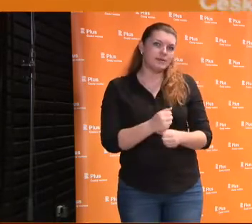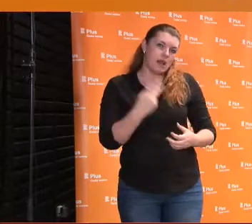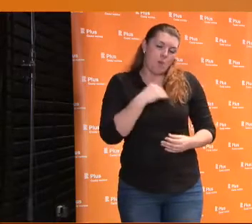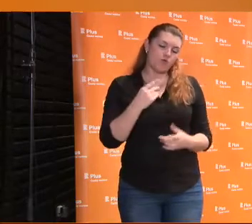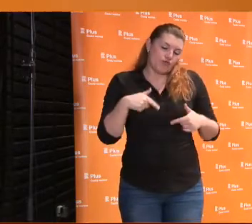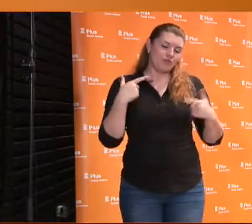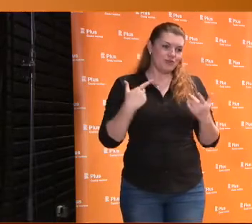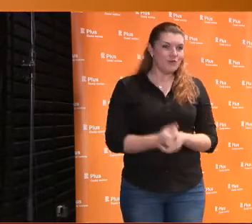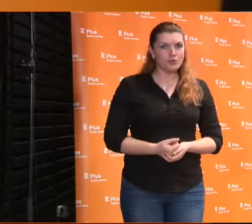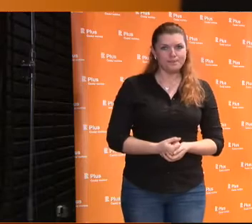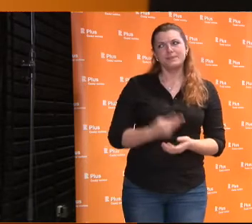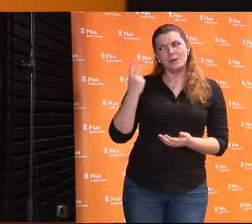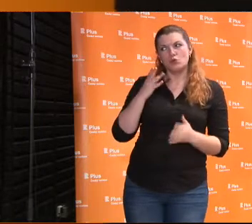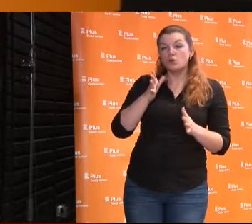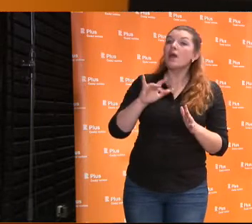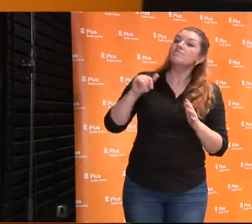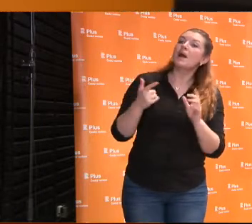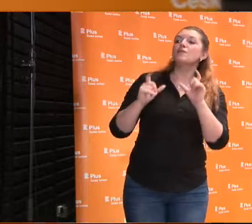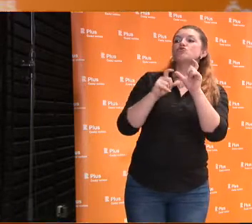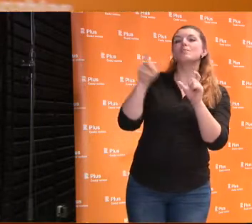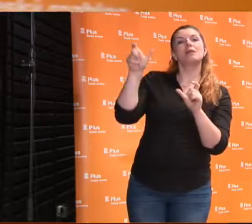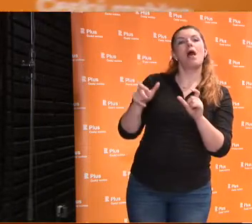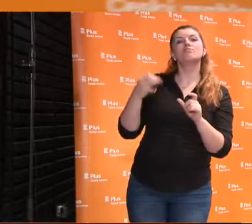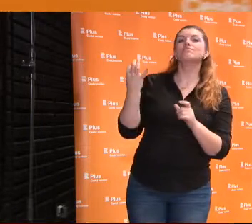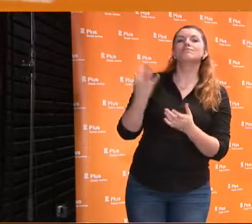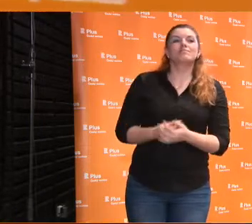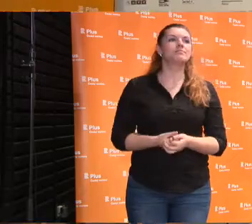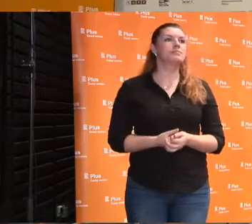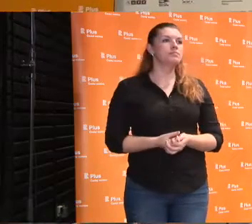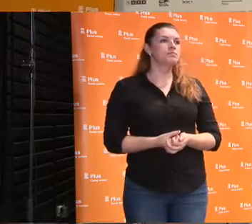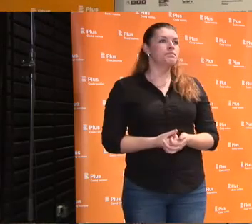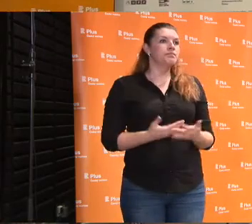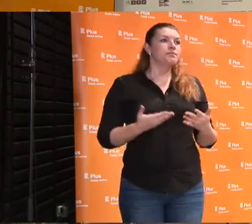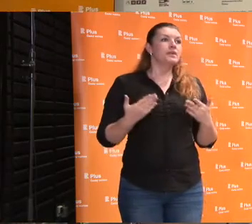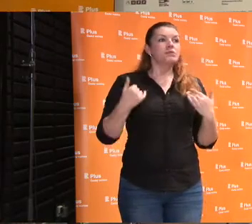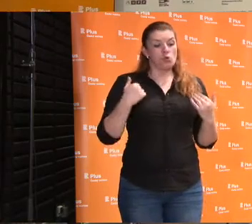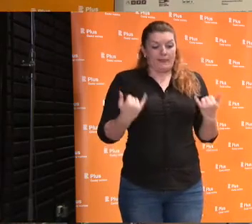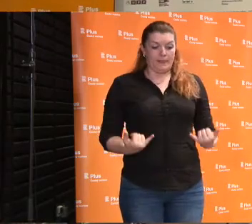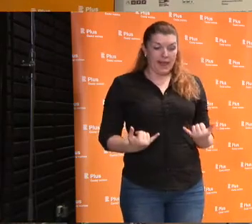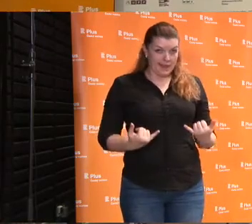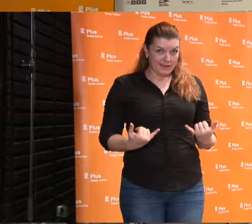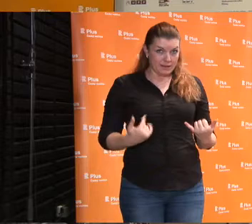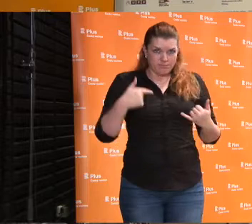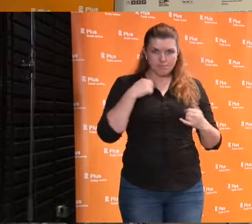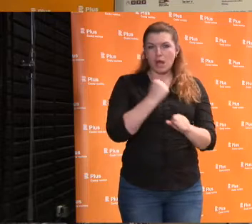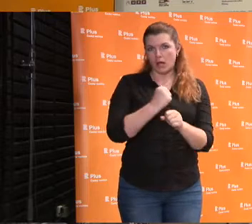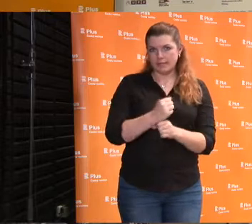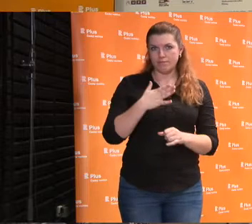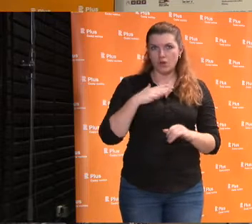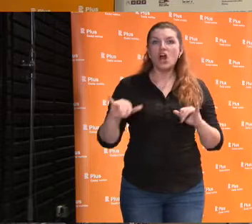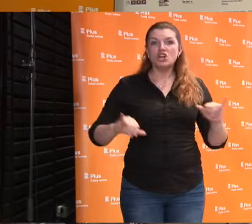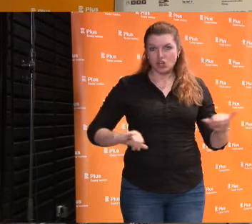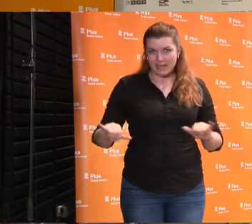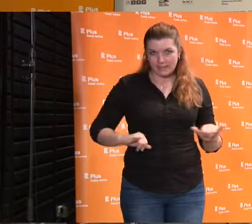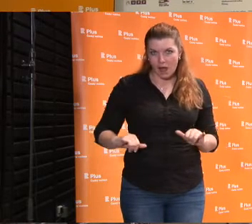dostaneme. Pane Špidlo, jaká je vaše odpověď na tu úvodní otázku? Tak aktuálně jsem ředitelem think